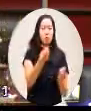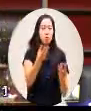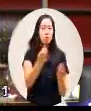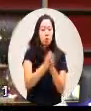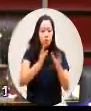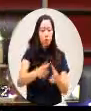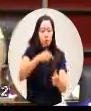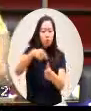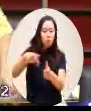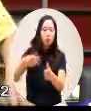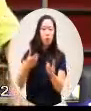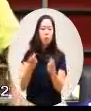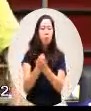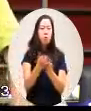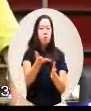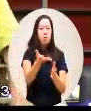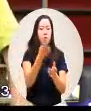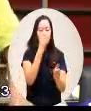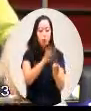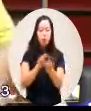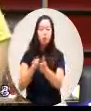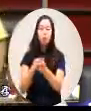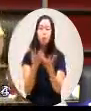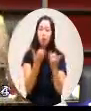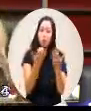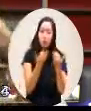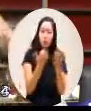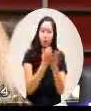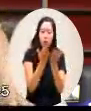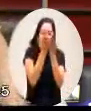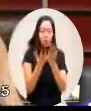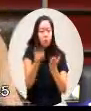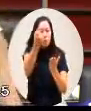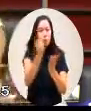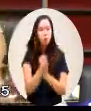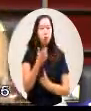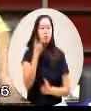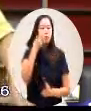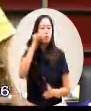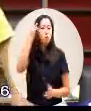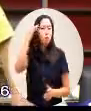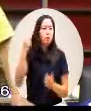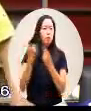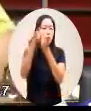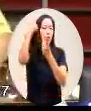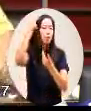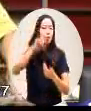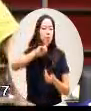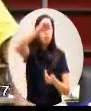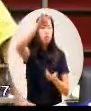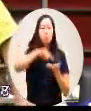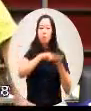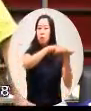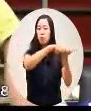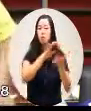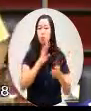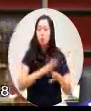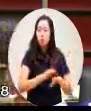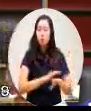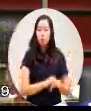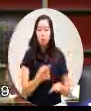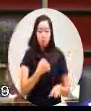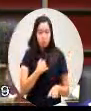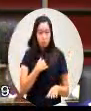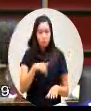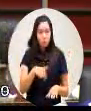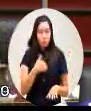是生来丢，你来受教钱，这个家长一定会反对嘛，一定会检举嘛，一定会投诉嘛。不是新